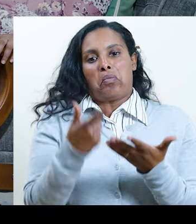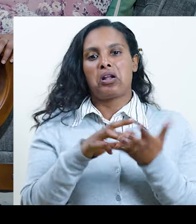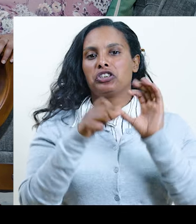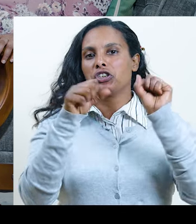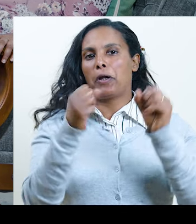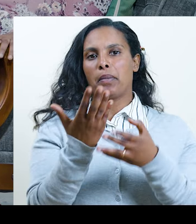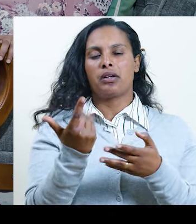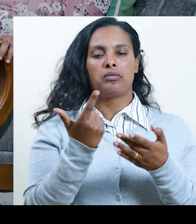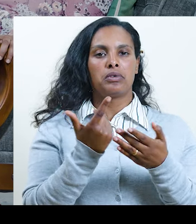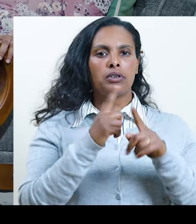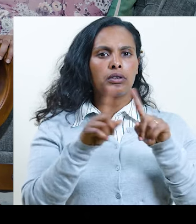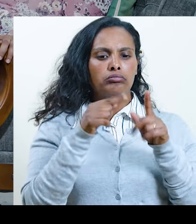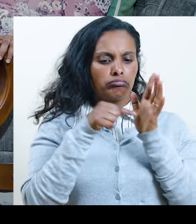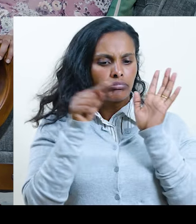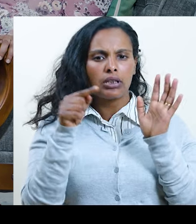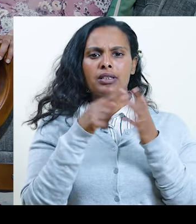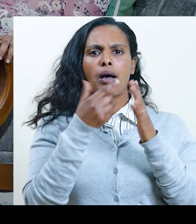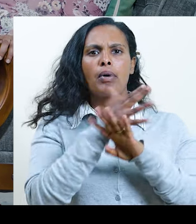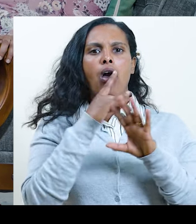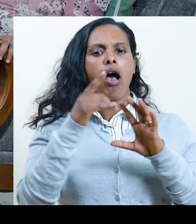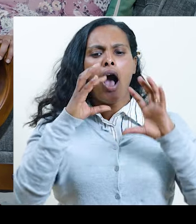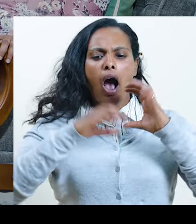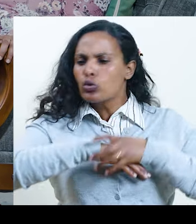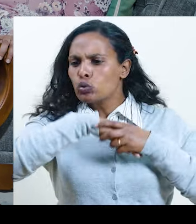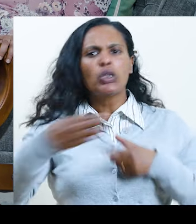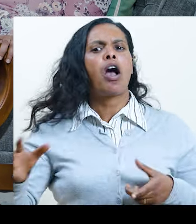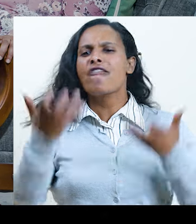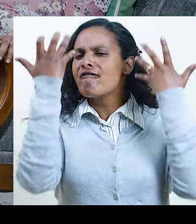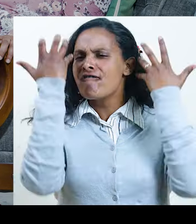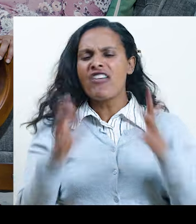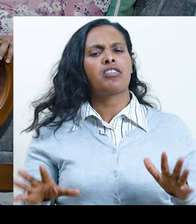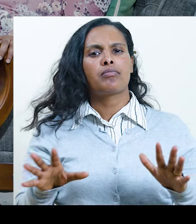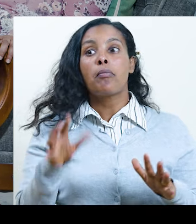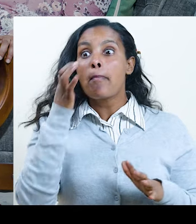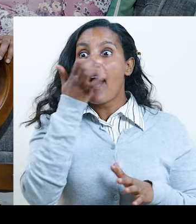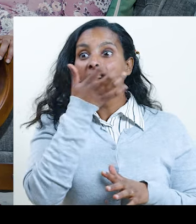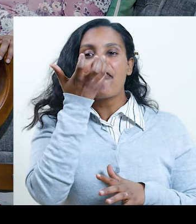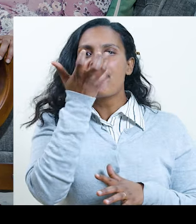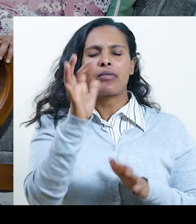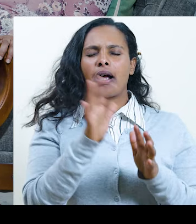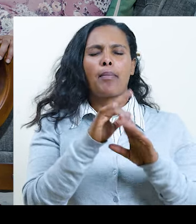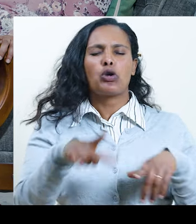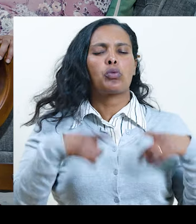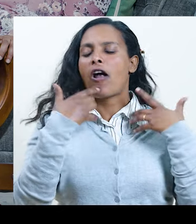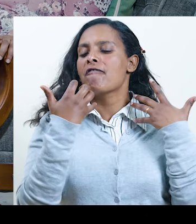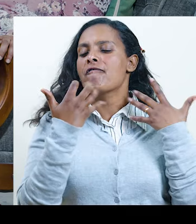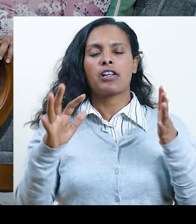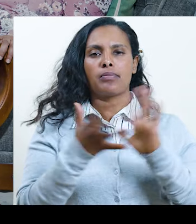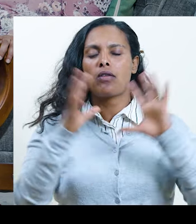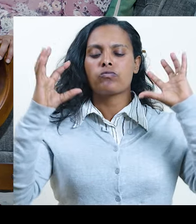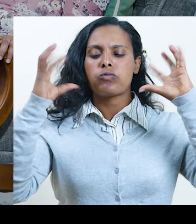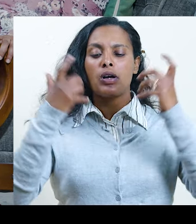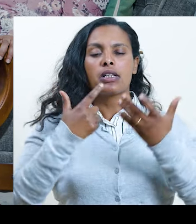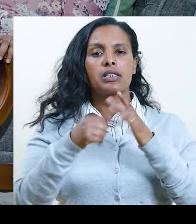ነው ሊባል የሚገባው። ከዛ በቃ አስወጡኝ ነው ያልኩት። ማየትም አልፈልግም መኖርም